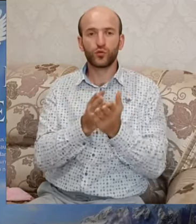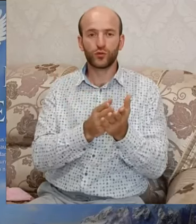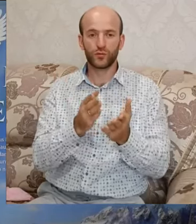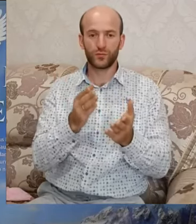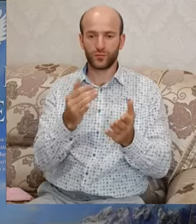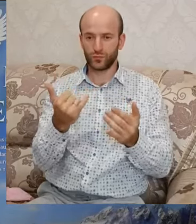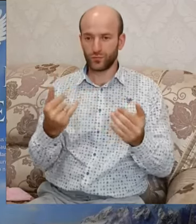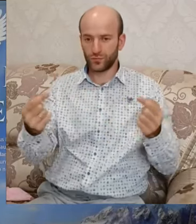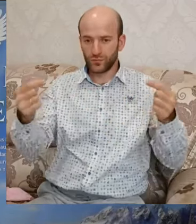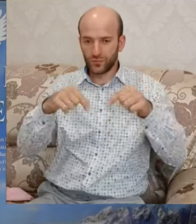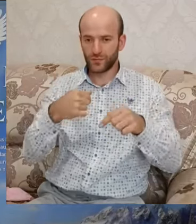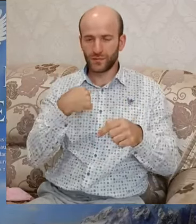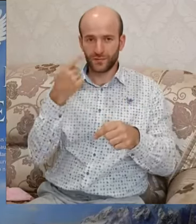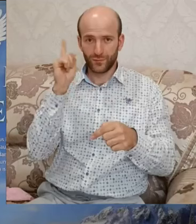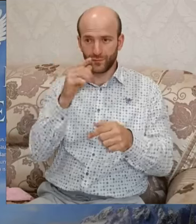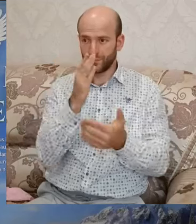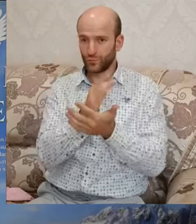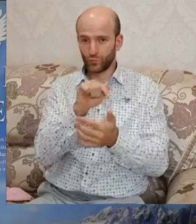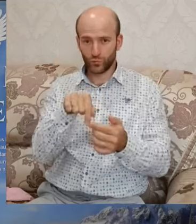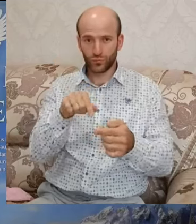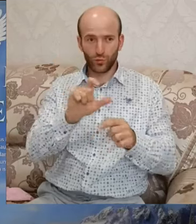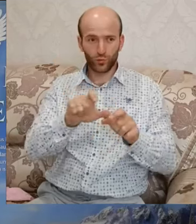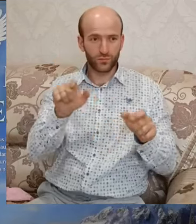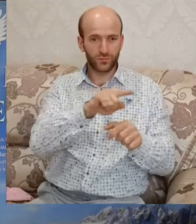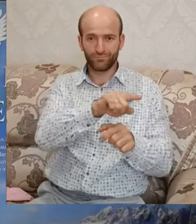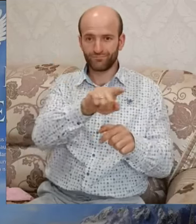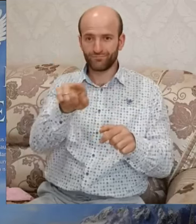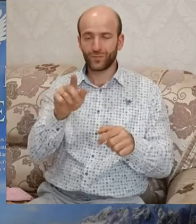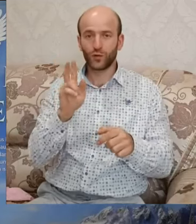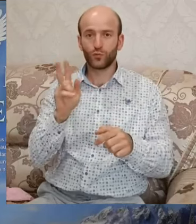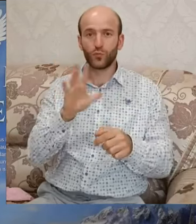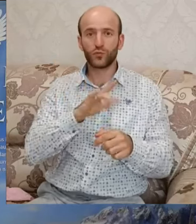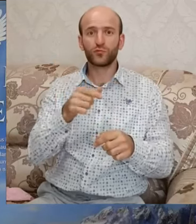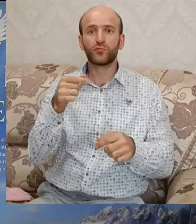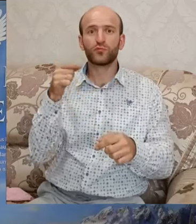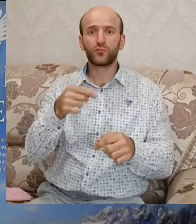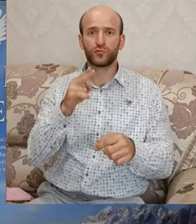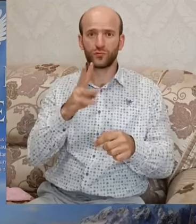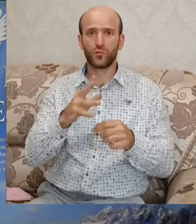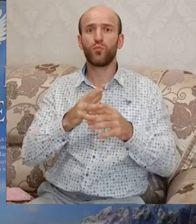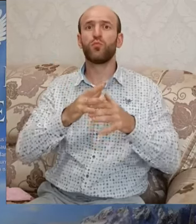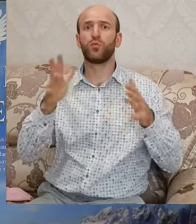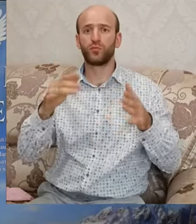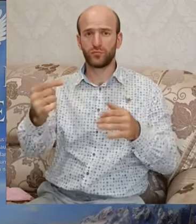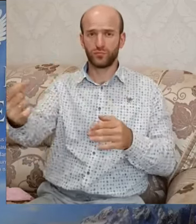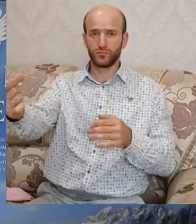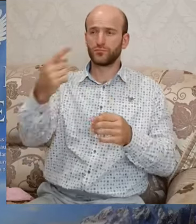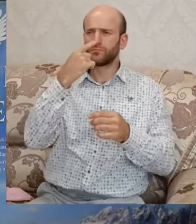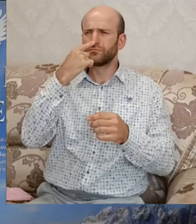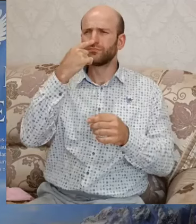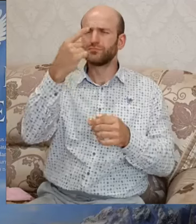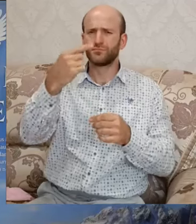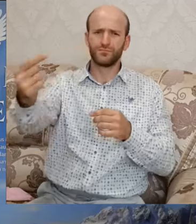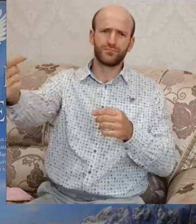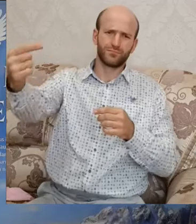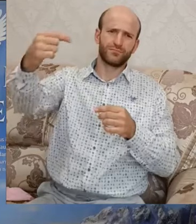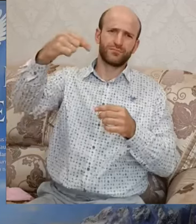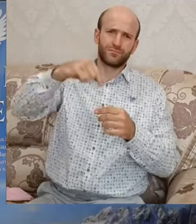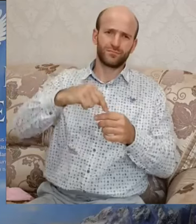по тысячами километров. Жодис išsipildė. И слово исполнилось. Жене išsipildė. Послание исполнилось.